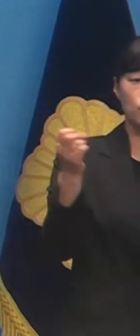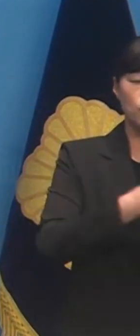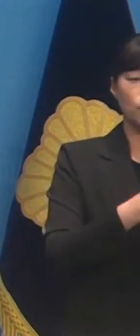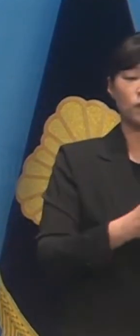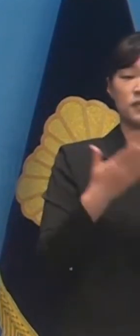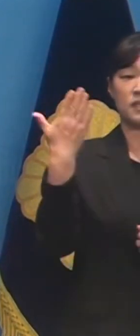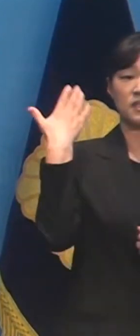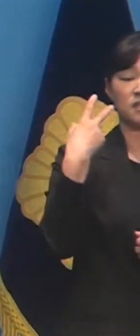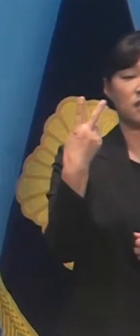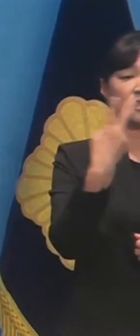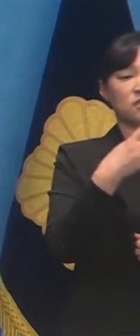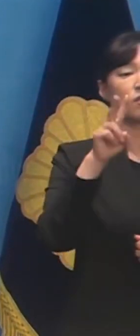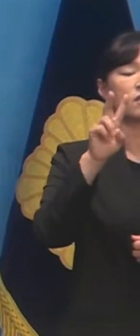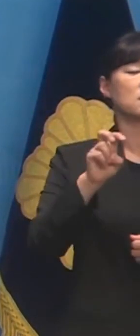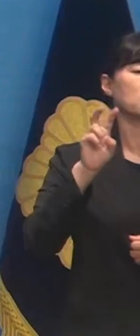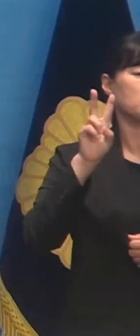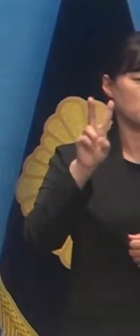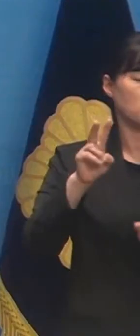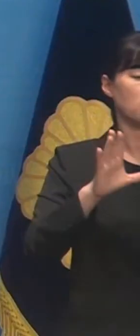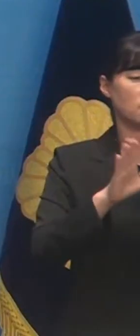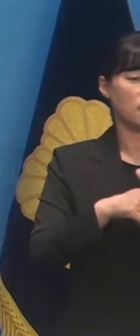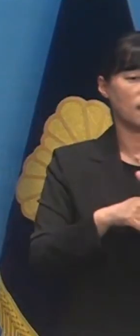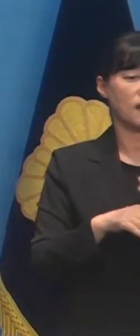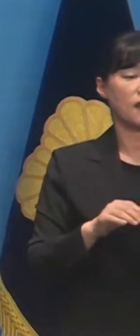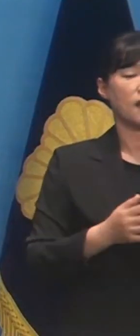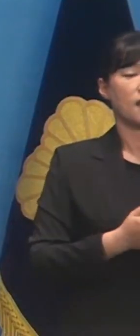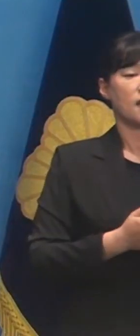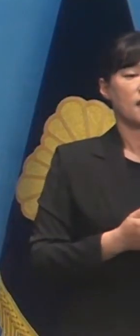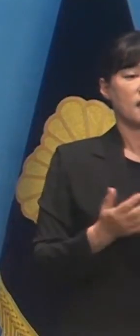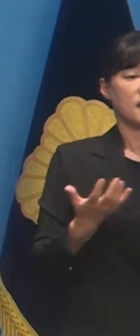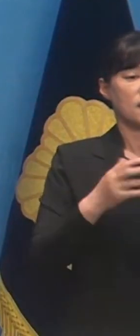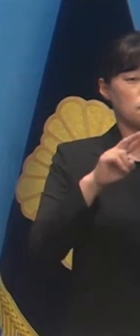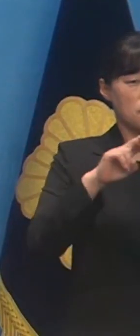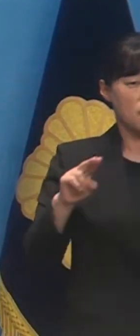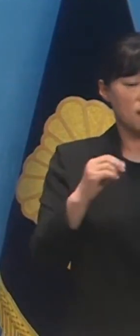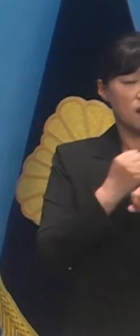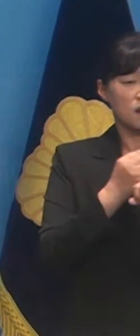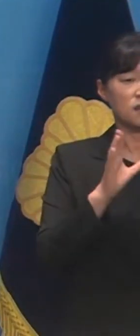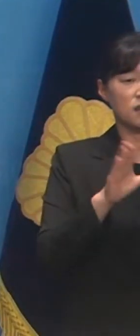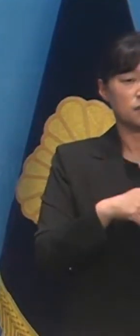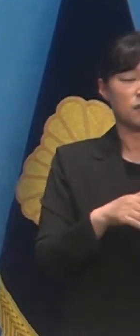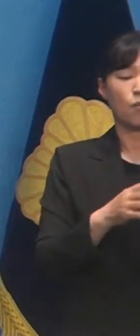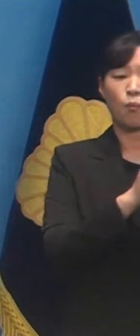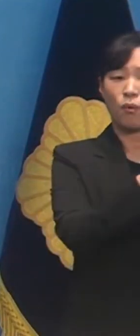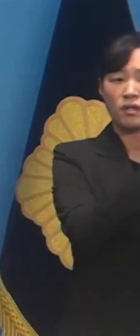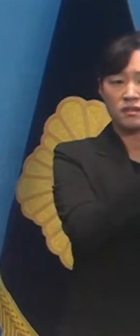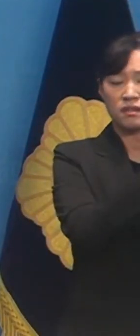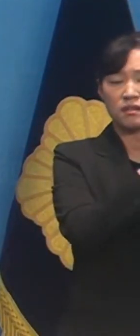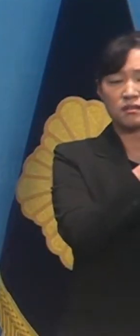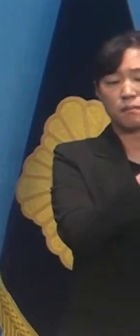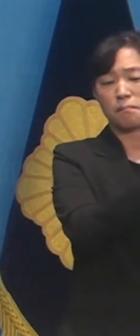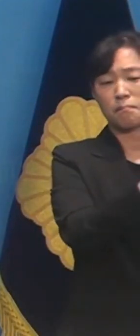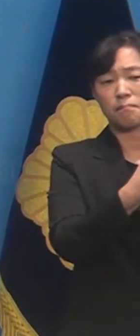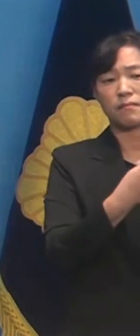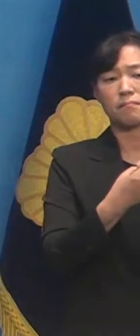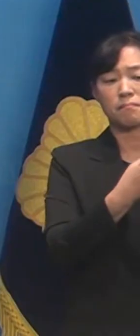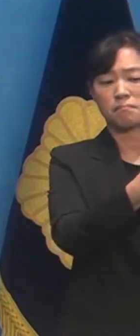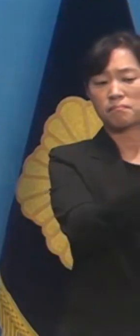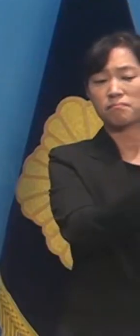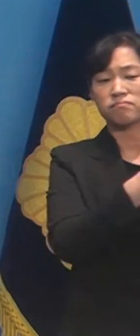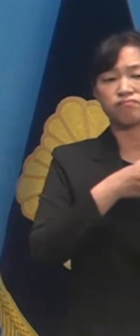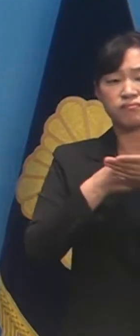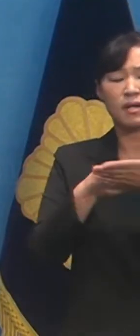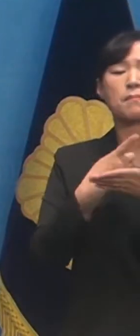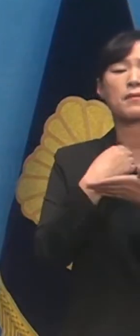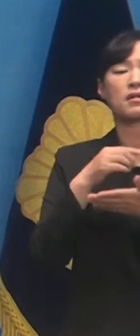또한 지난 2022년 파업을 이유로 사측이 청구한 470억 원의 손해배상